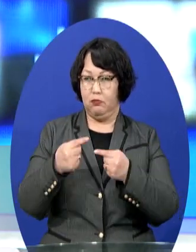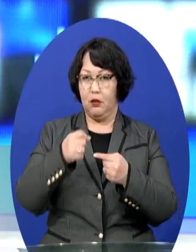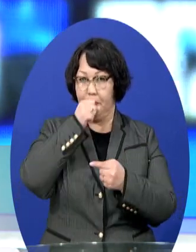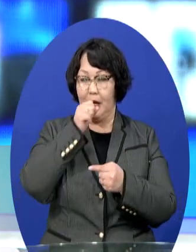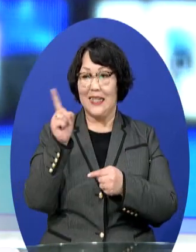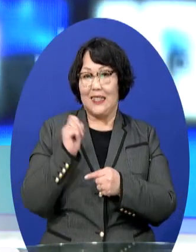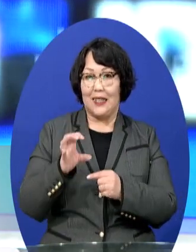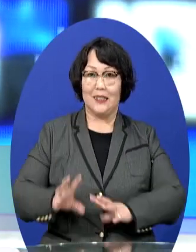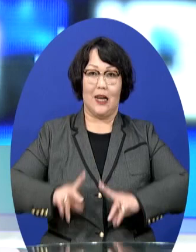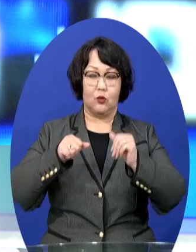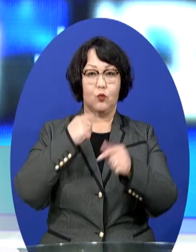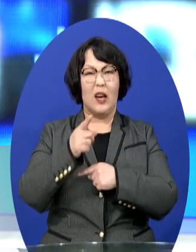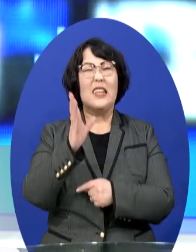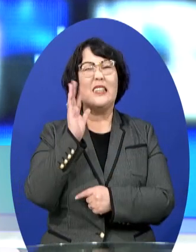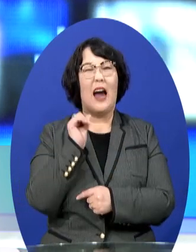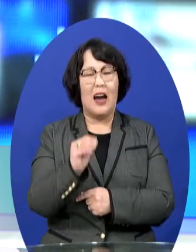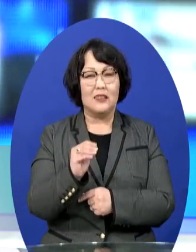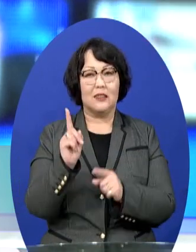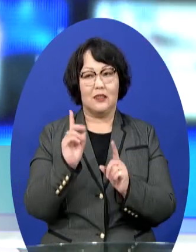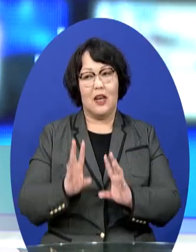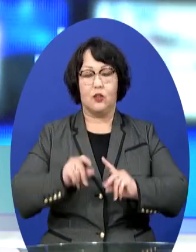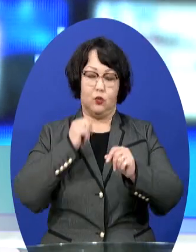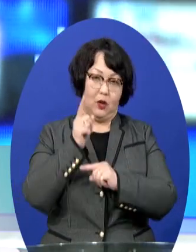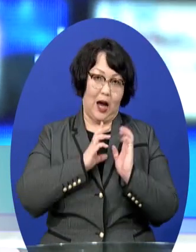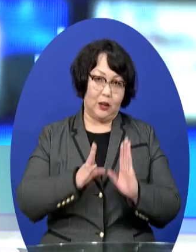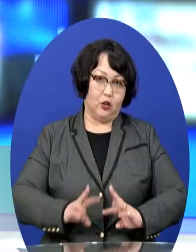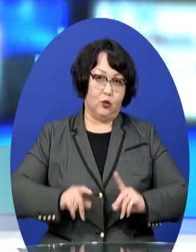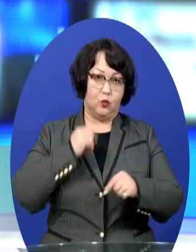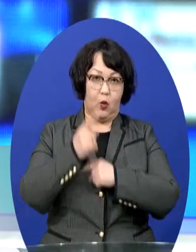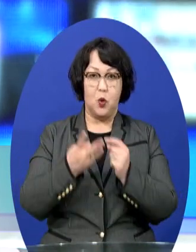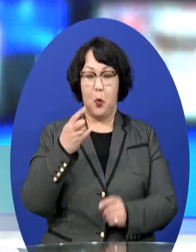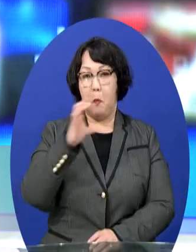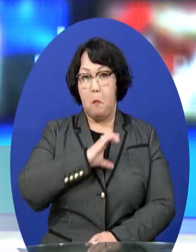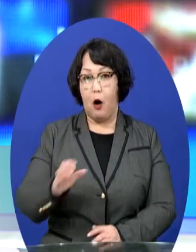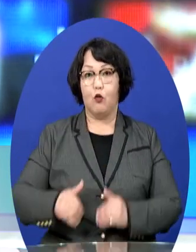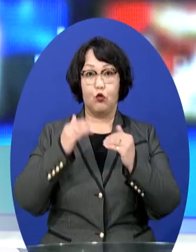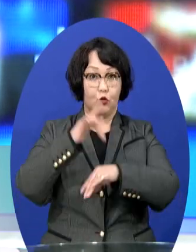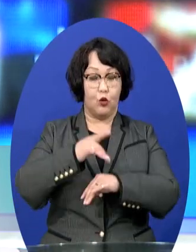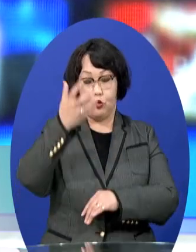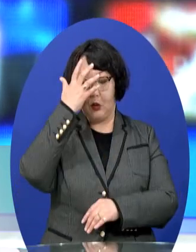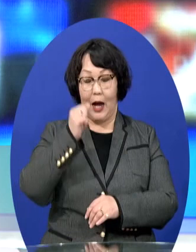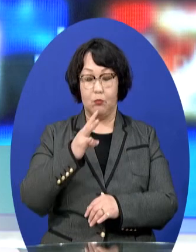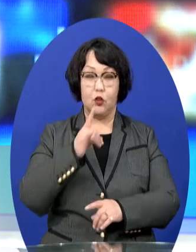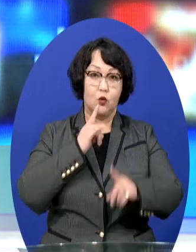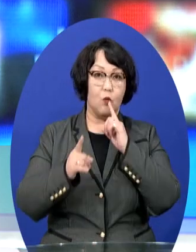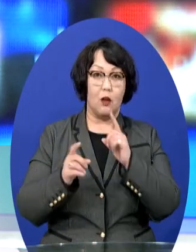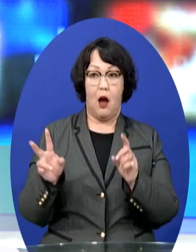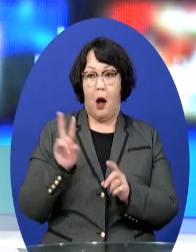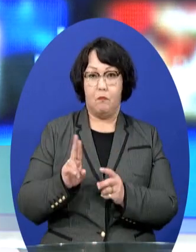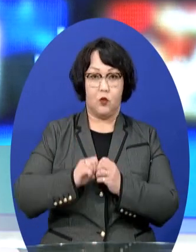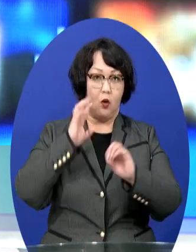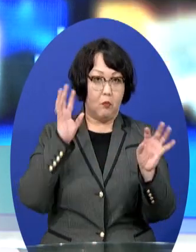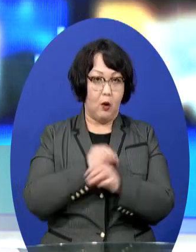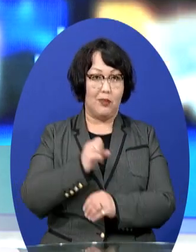контентийг нийтэд түгээх эрг нөлөөллийг тусгах зорилгоор нэгдсэн үндэсний байгууллагын хөгжлийн төв төрийн албаны зөвлөлтөй хамтран энэ аяныг зохион байгуулах